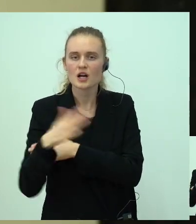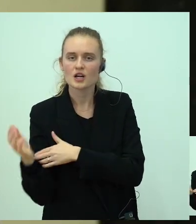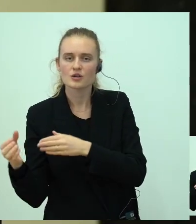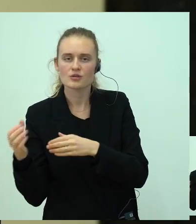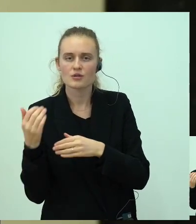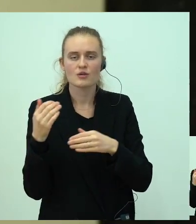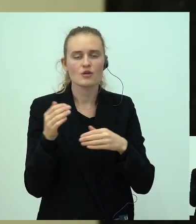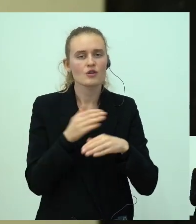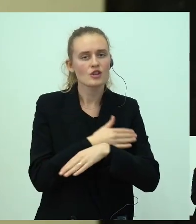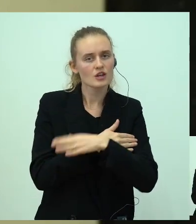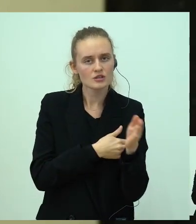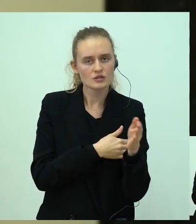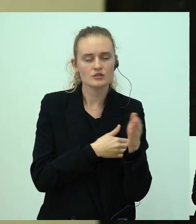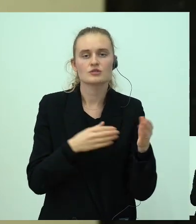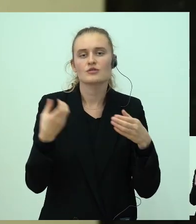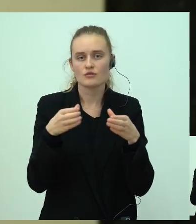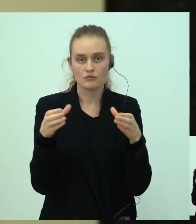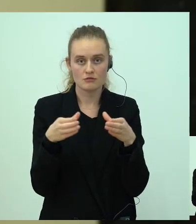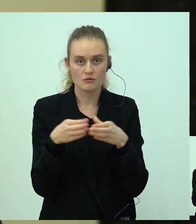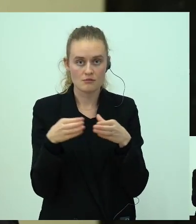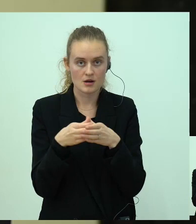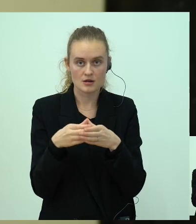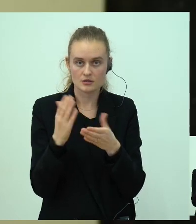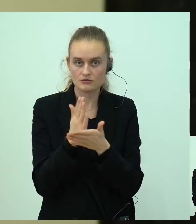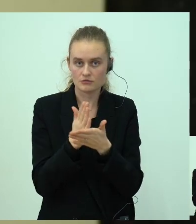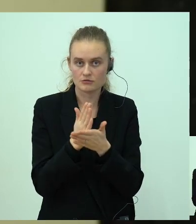dešiniųjų, nacionalizmą.